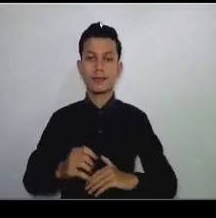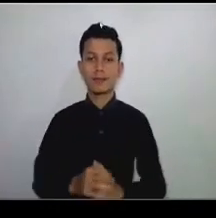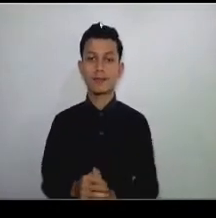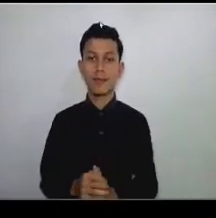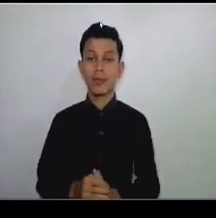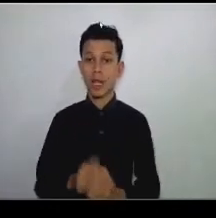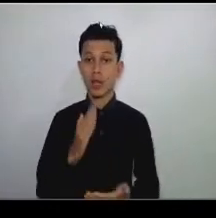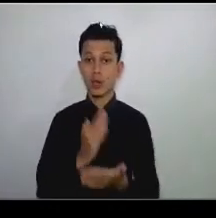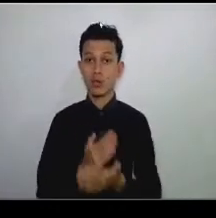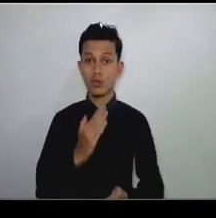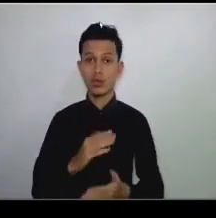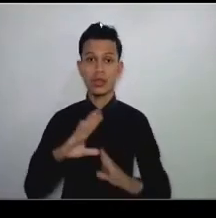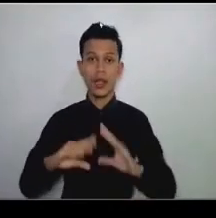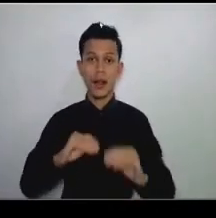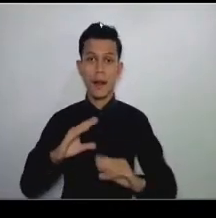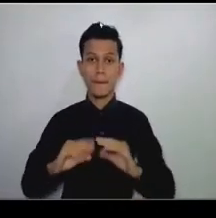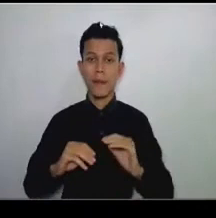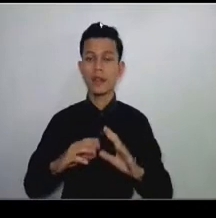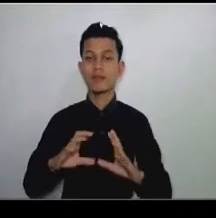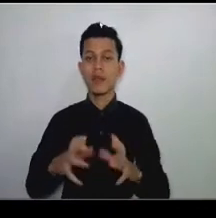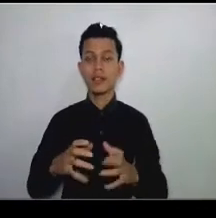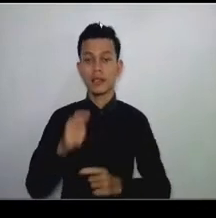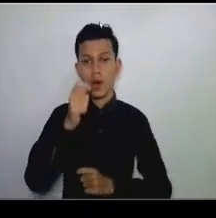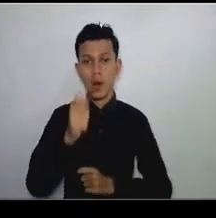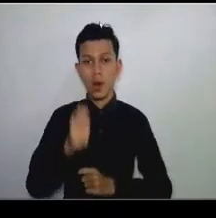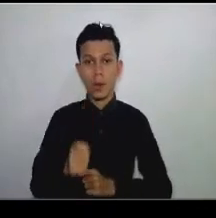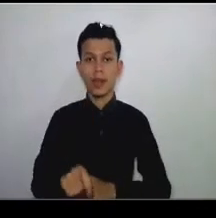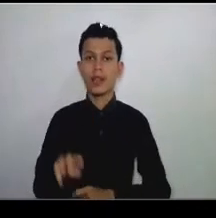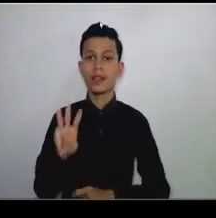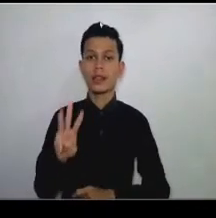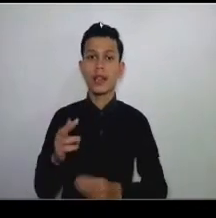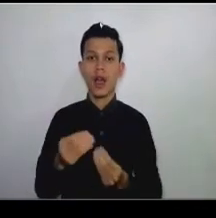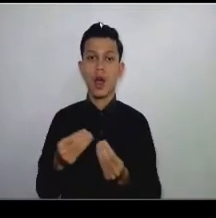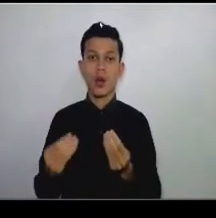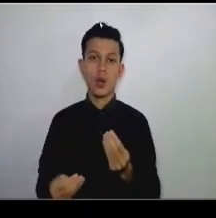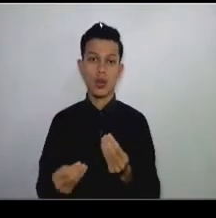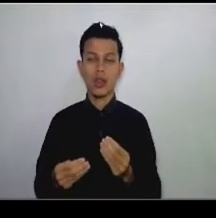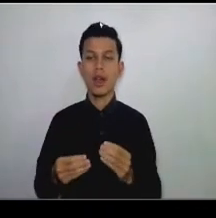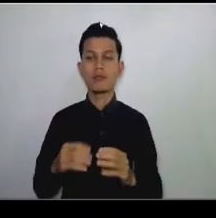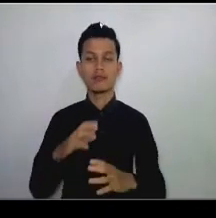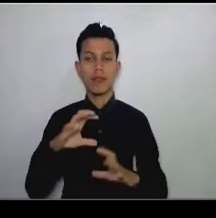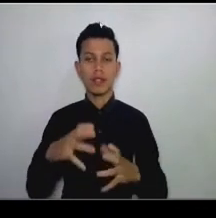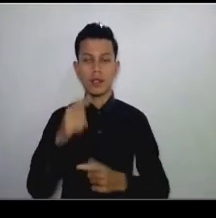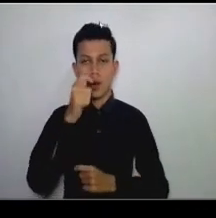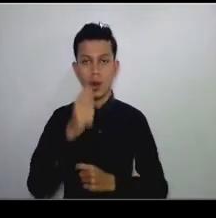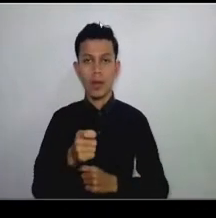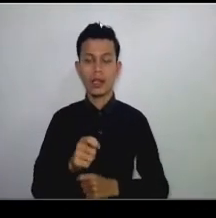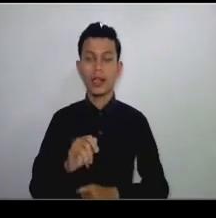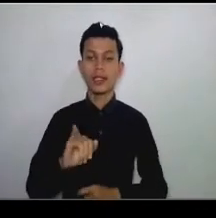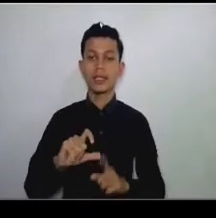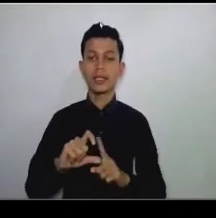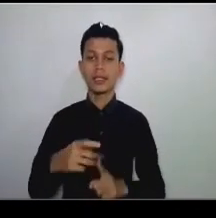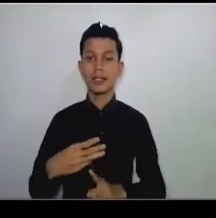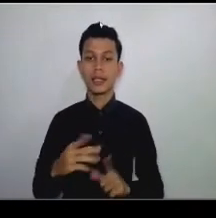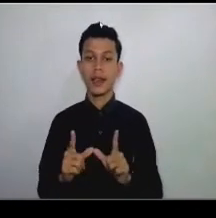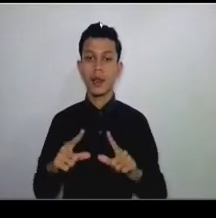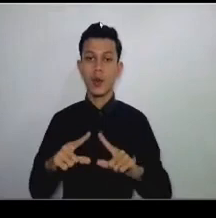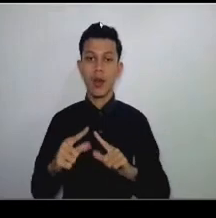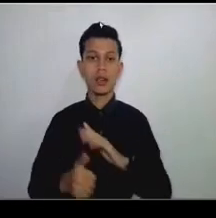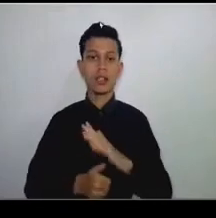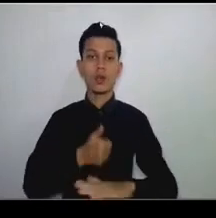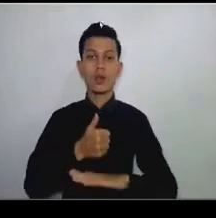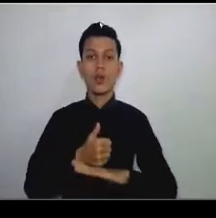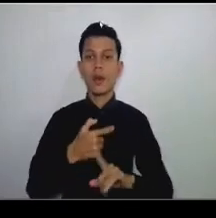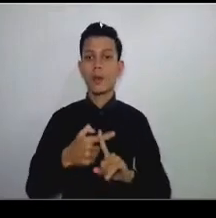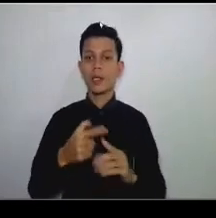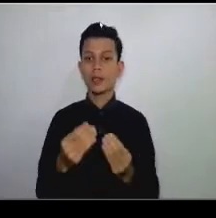diputus dalam rapat majelis kehormatan oleh tiga anggota Majelis kehormatan yaitu idewa GD palguna sebagai ketua merangkap